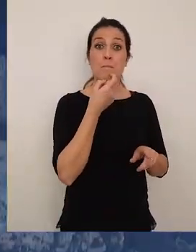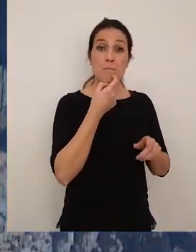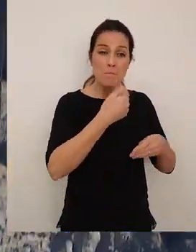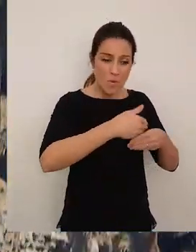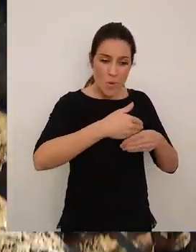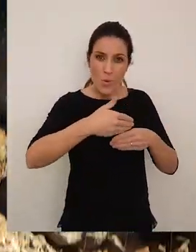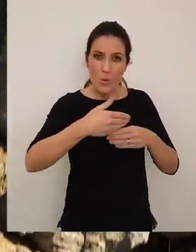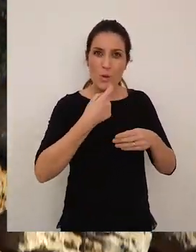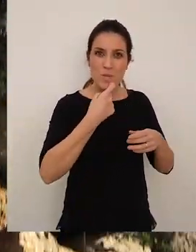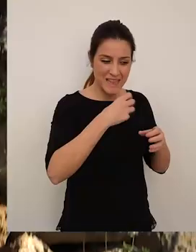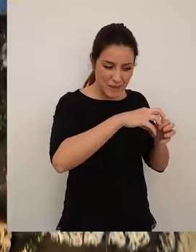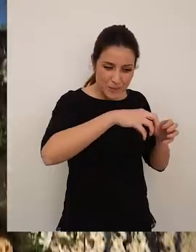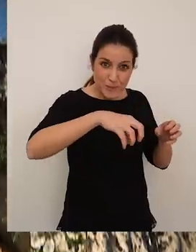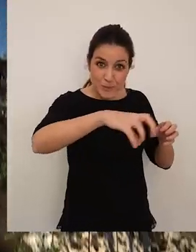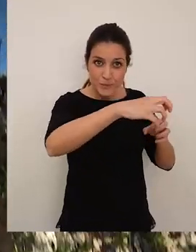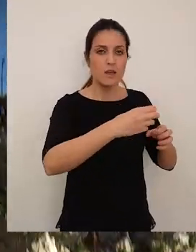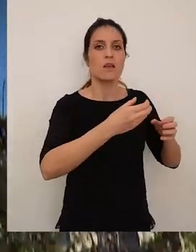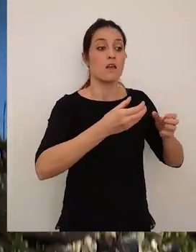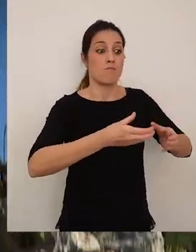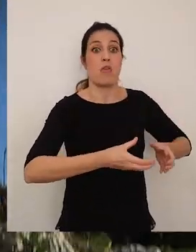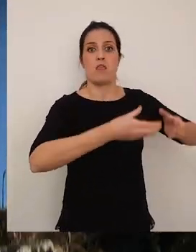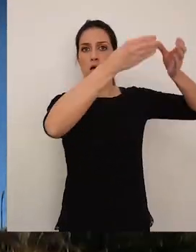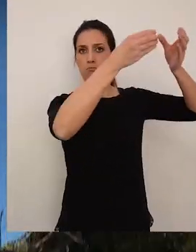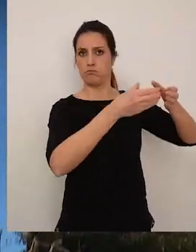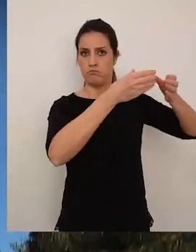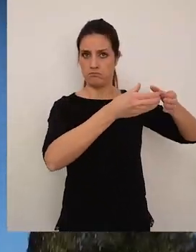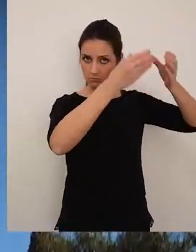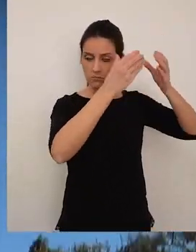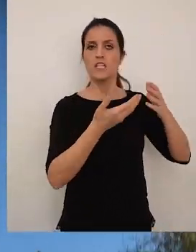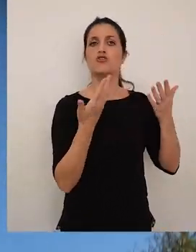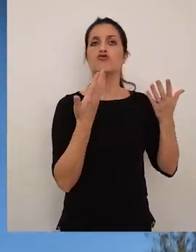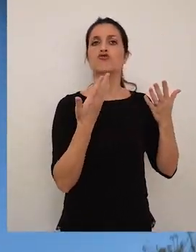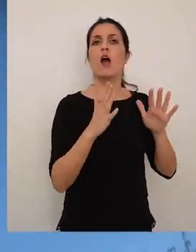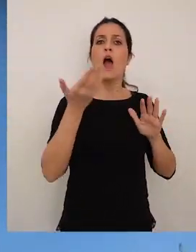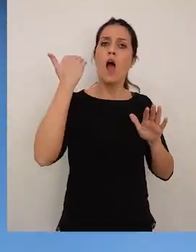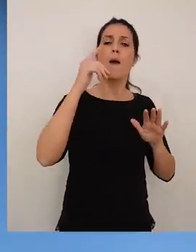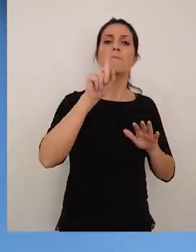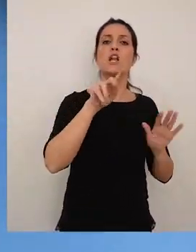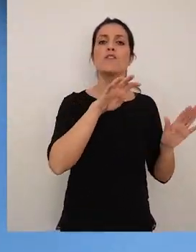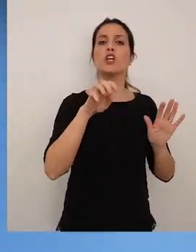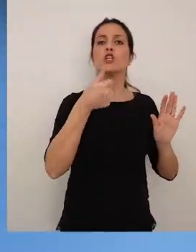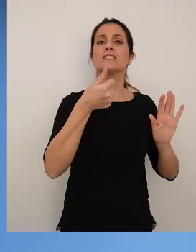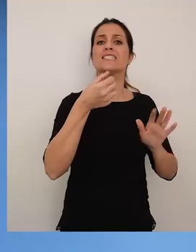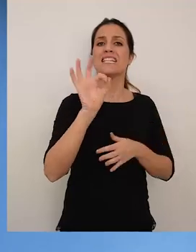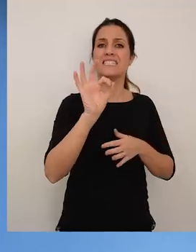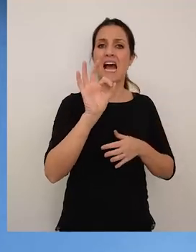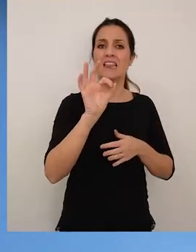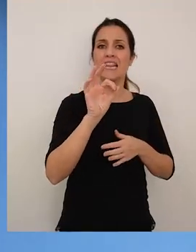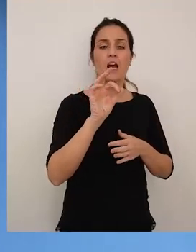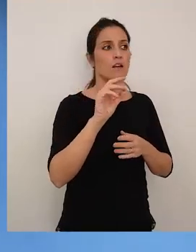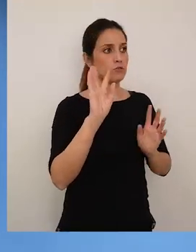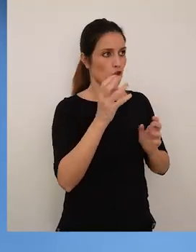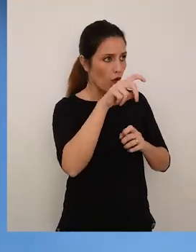muretto a secco, nella stessa posizione che fu rinvenuta e catalogata nei primi anni 60 del Novecento.